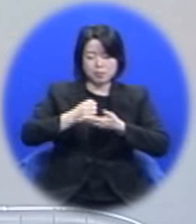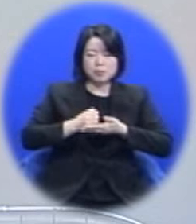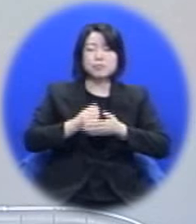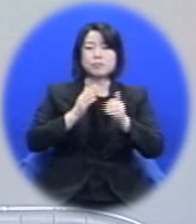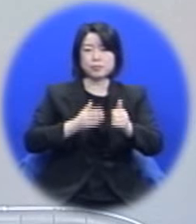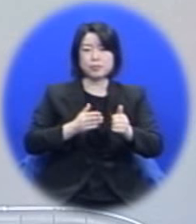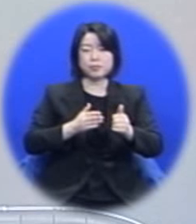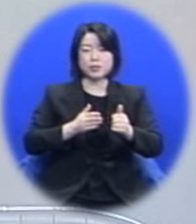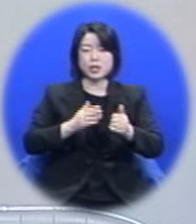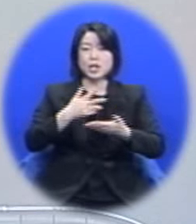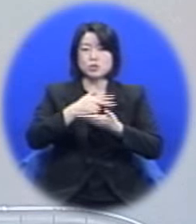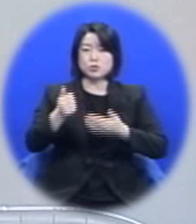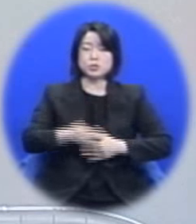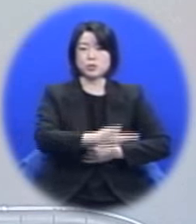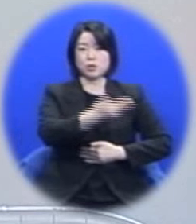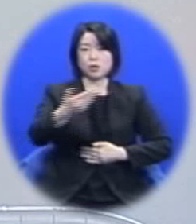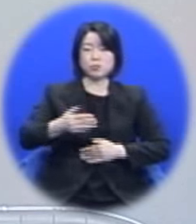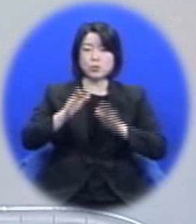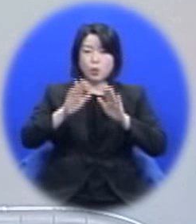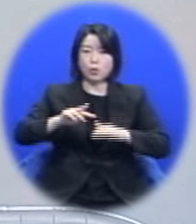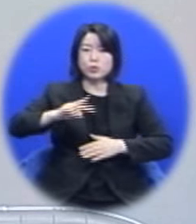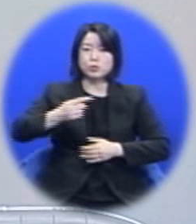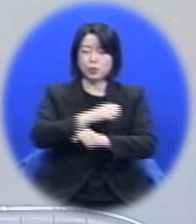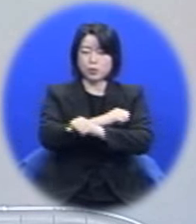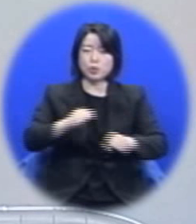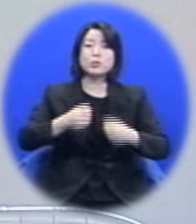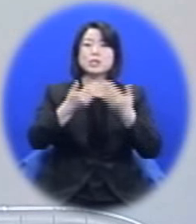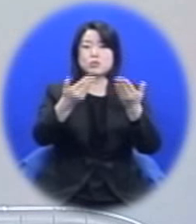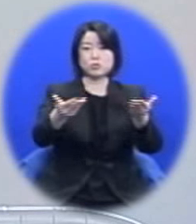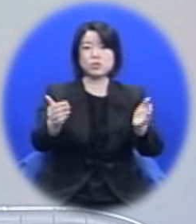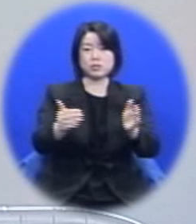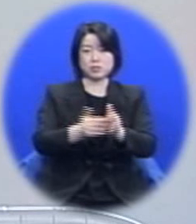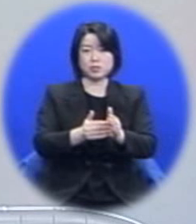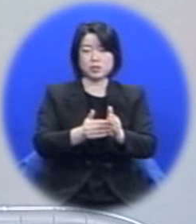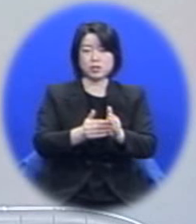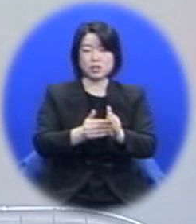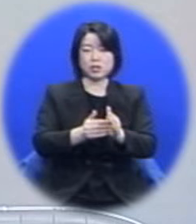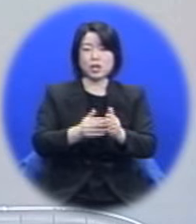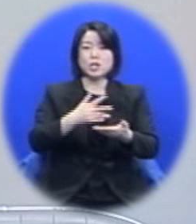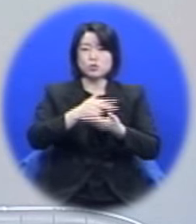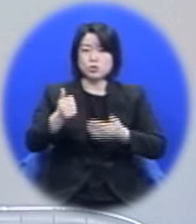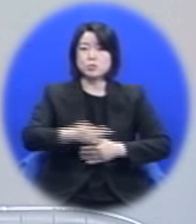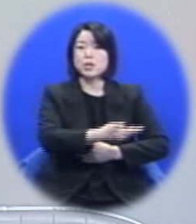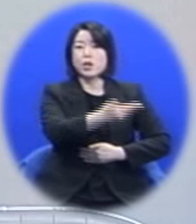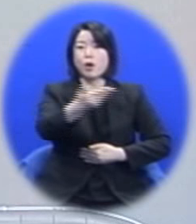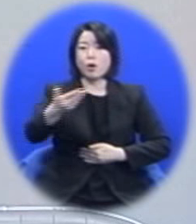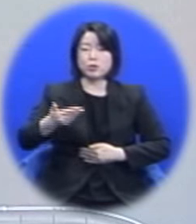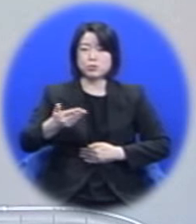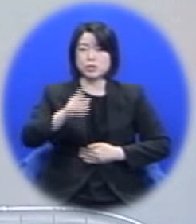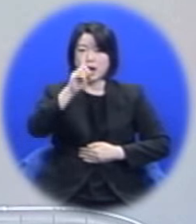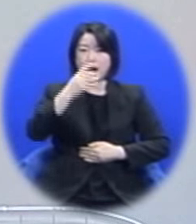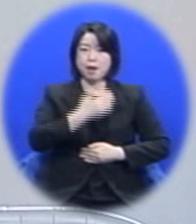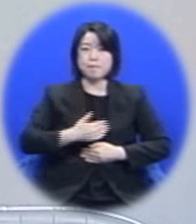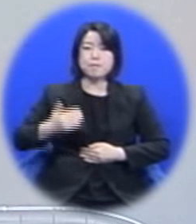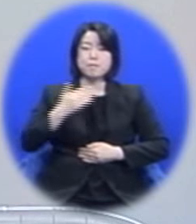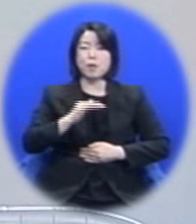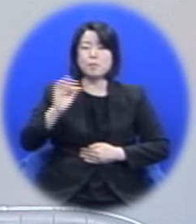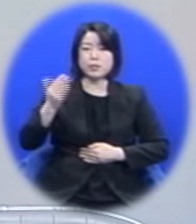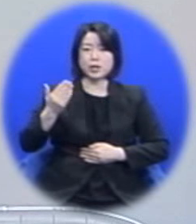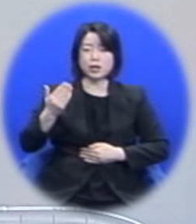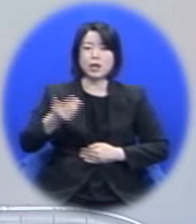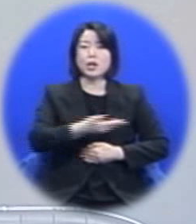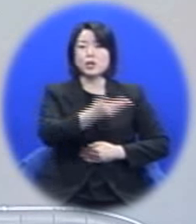주님은 여러분을 오늘도 용서하셨다는 거예요. 주님은 여러분을 한 몸 되게 여러분